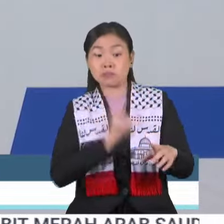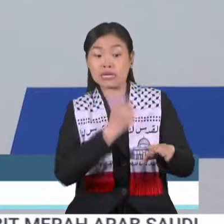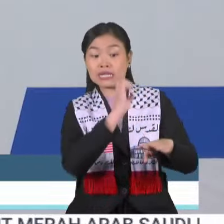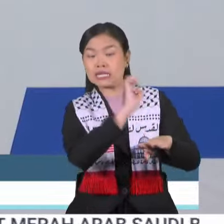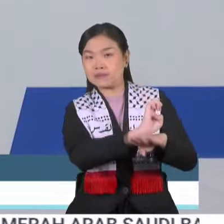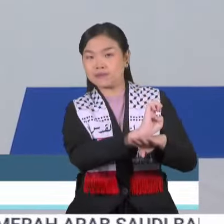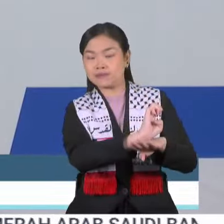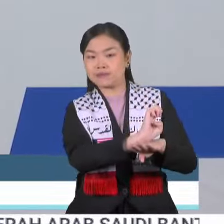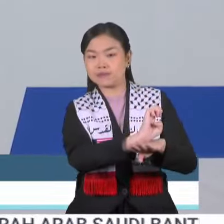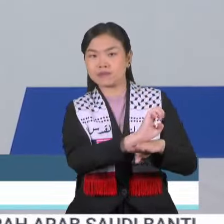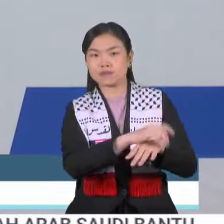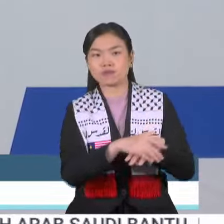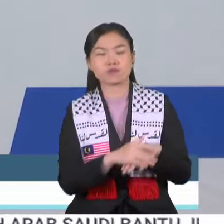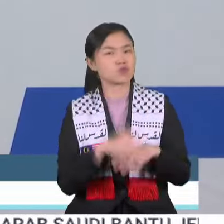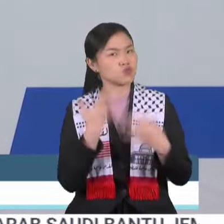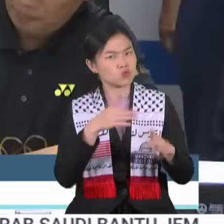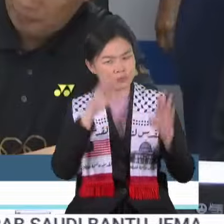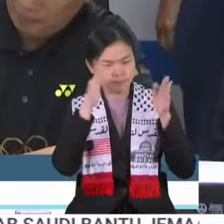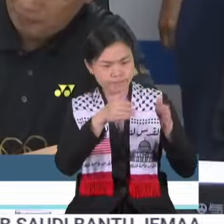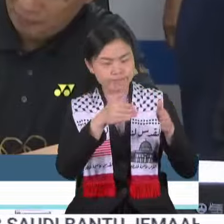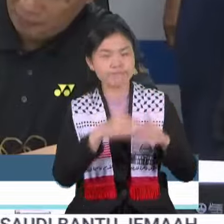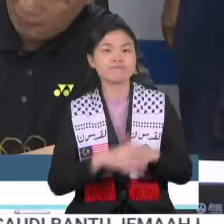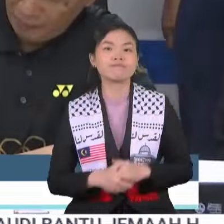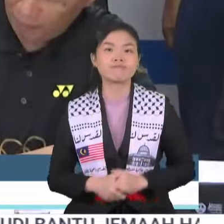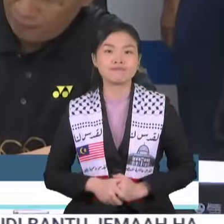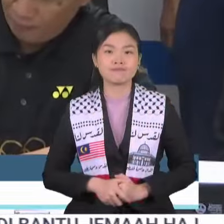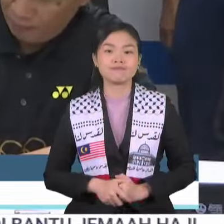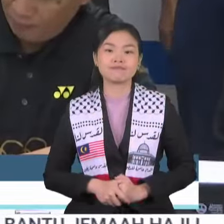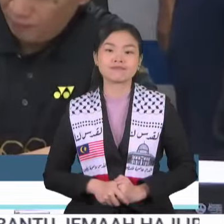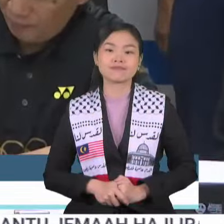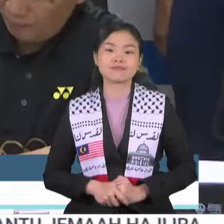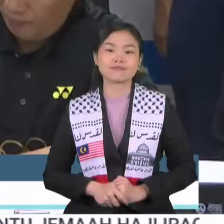Olimpik. I think we are very focused on that.